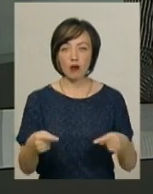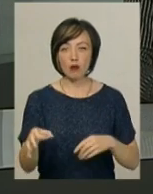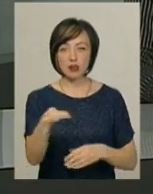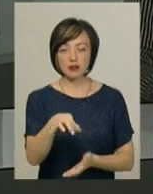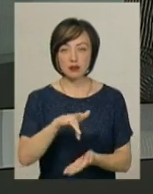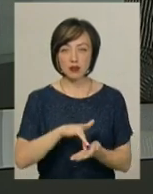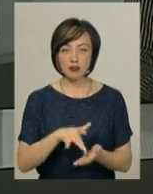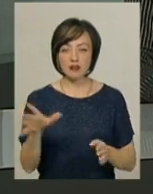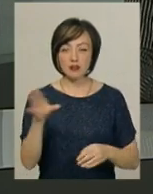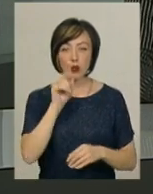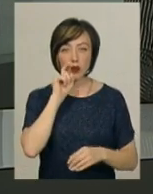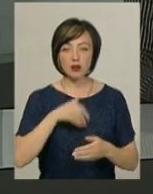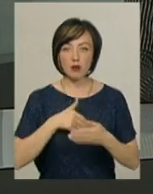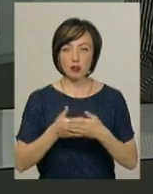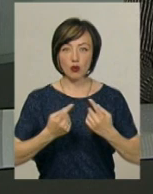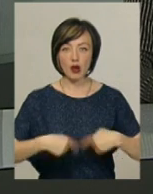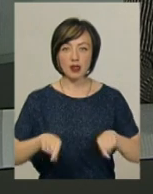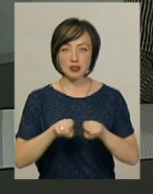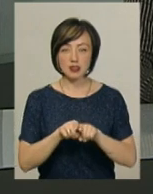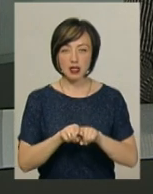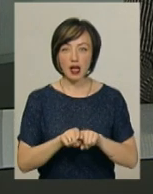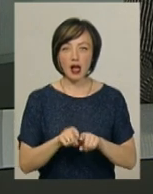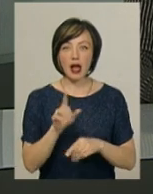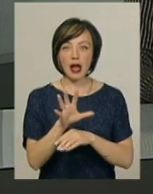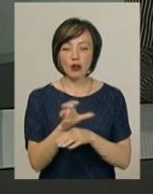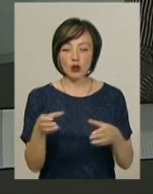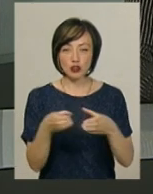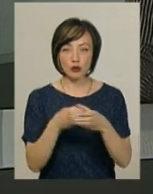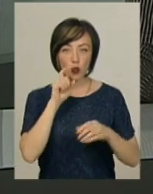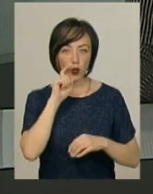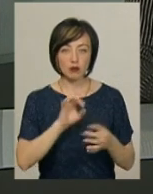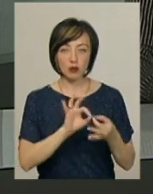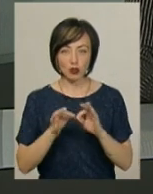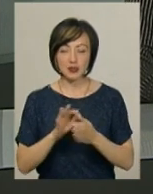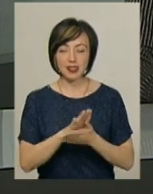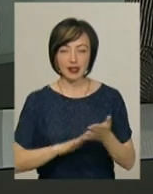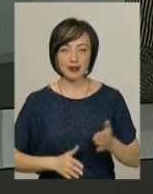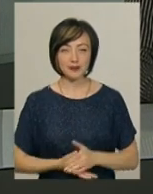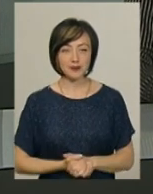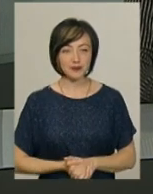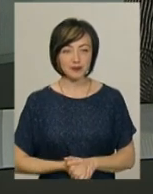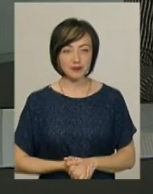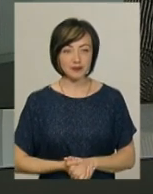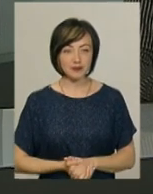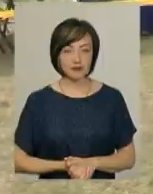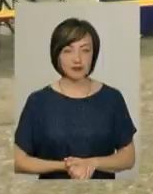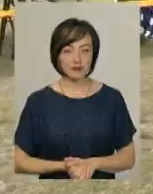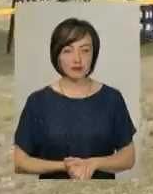обласний осередок Всеукраїнської громадської організації «Кінологічна спілка України». Подробиці в матеріалі Тетяни Пресикар.